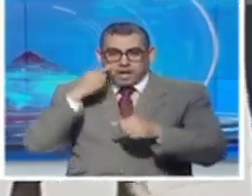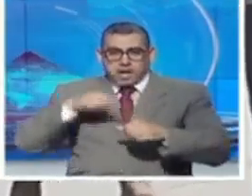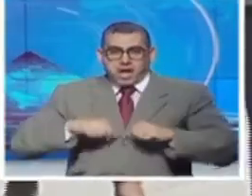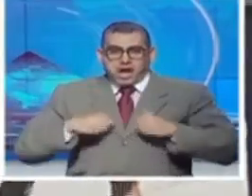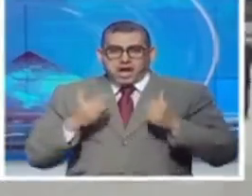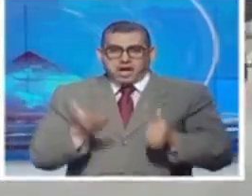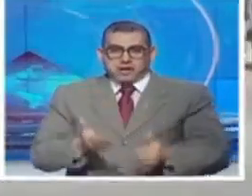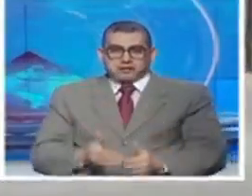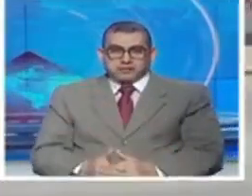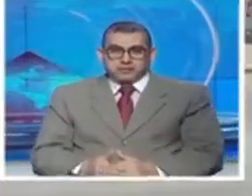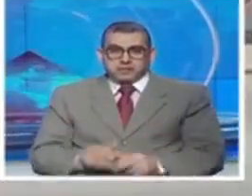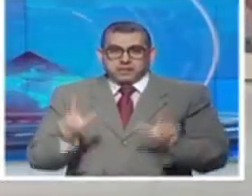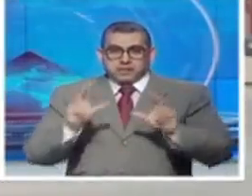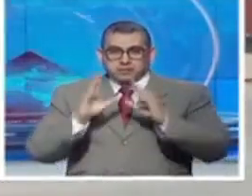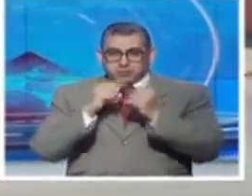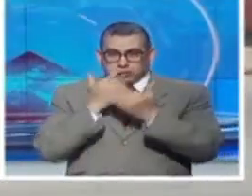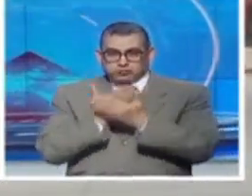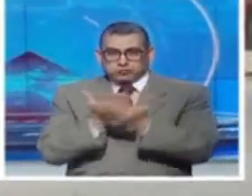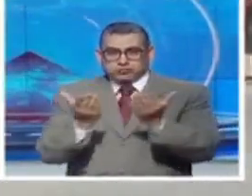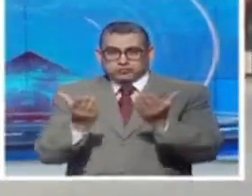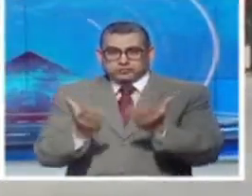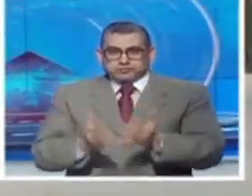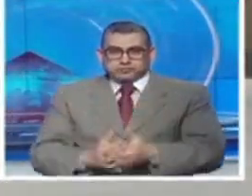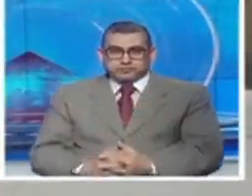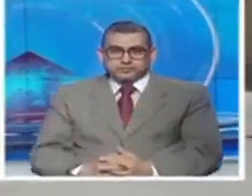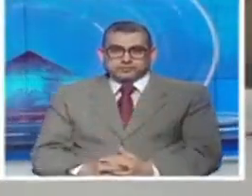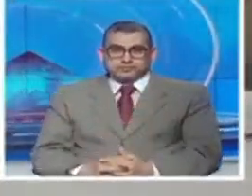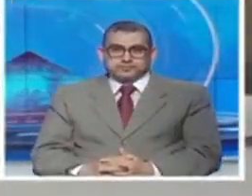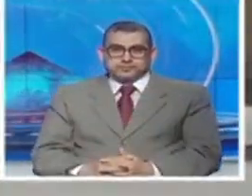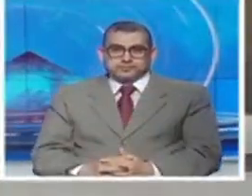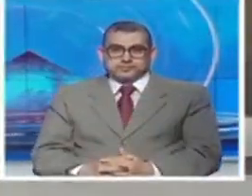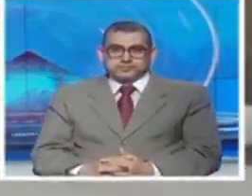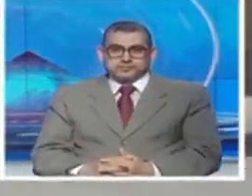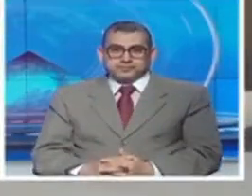محمد شلآمي، التلفزيون المصري.